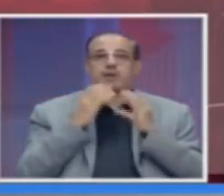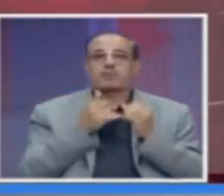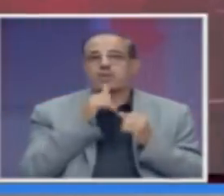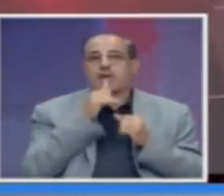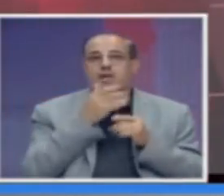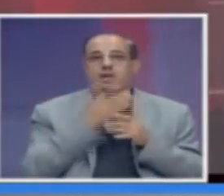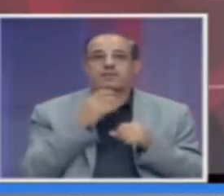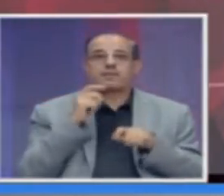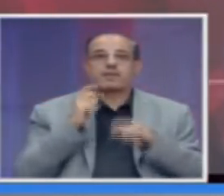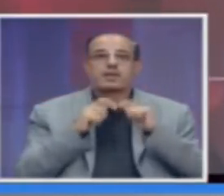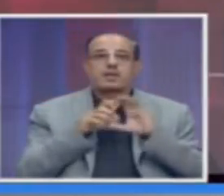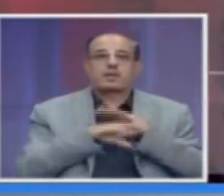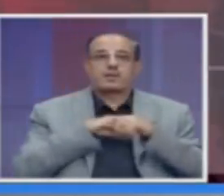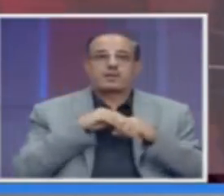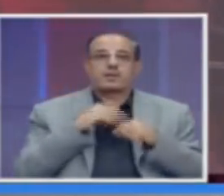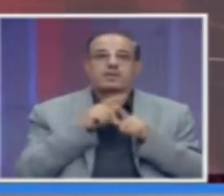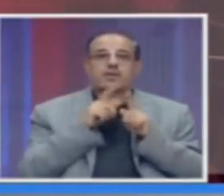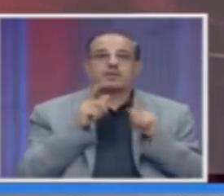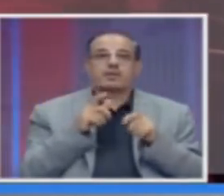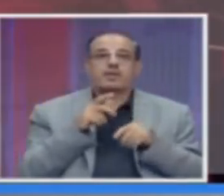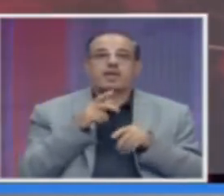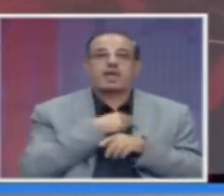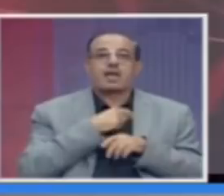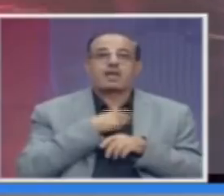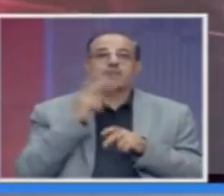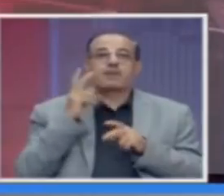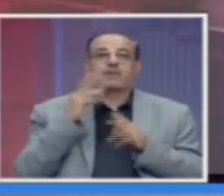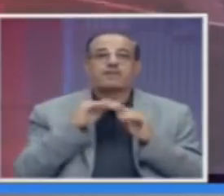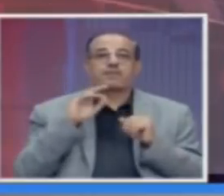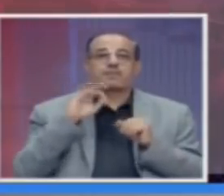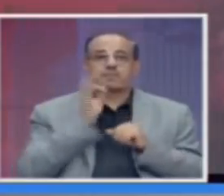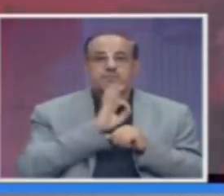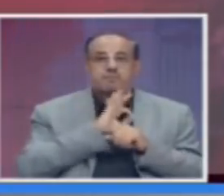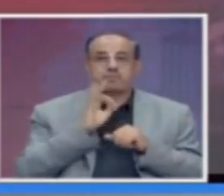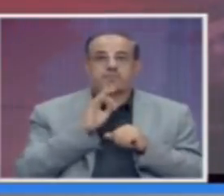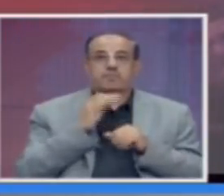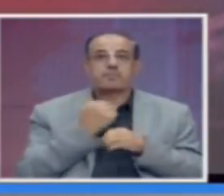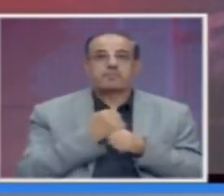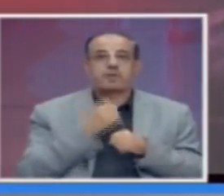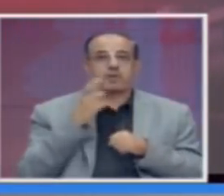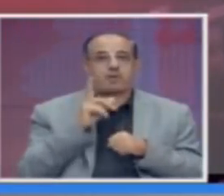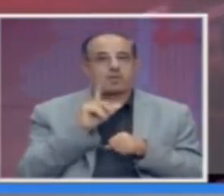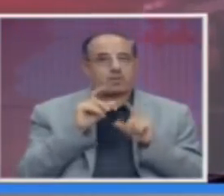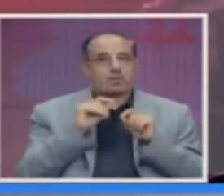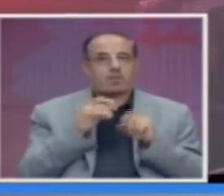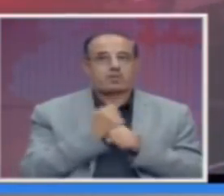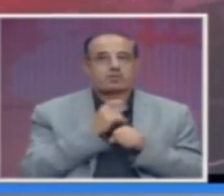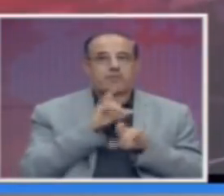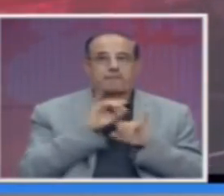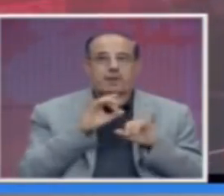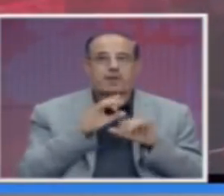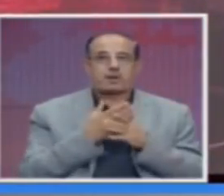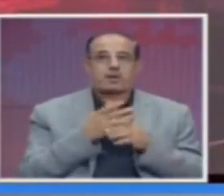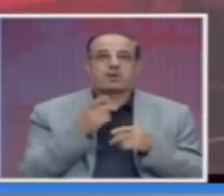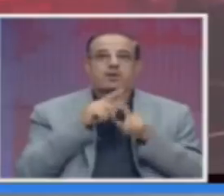المجموعة. وثمن رئيس الوزراء الجهود التي تبذلها مجموعة العربي في مجال الصناعة حتى أصبحت اسما وطنيا